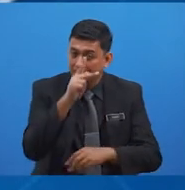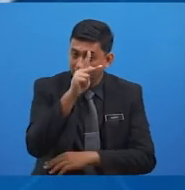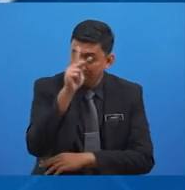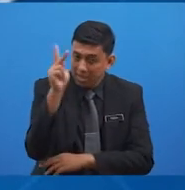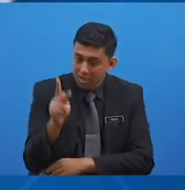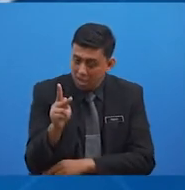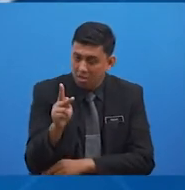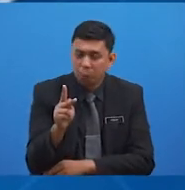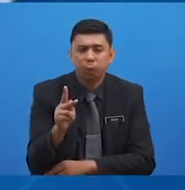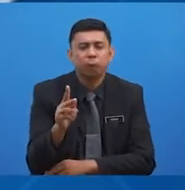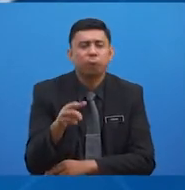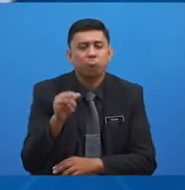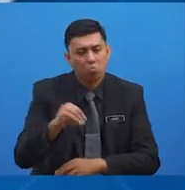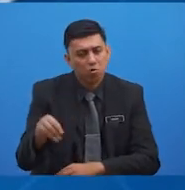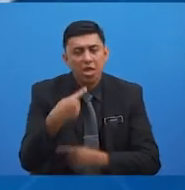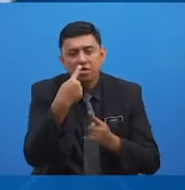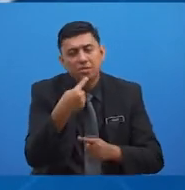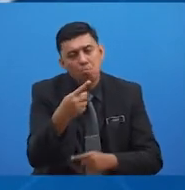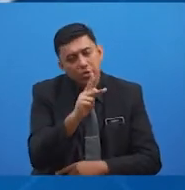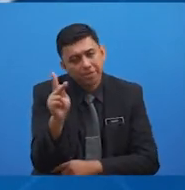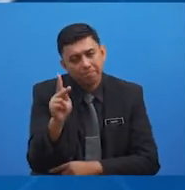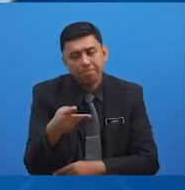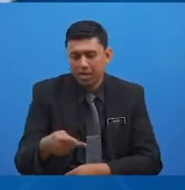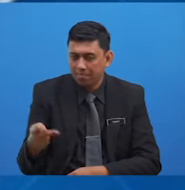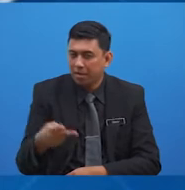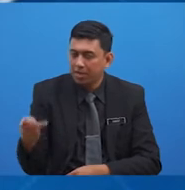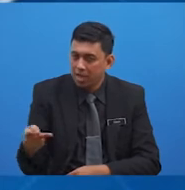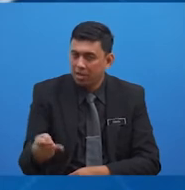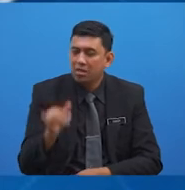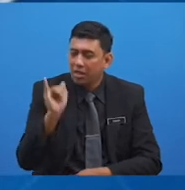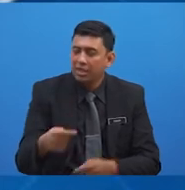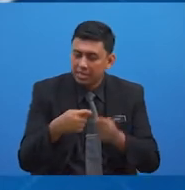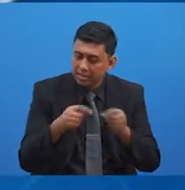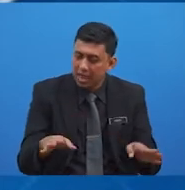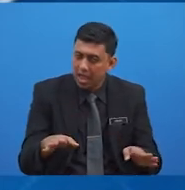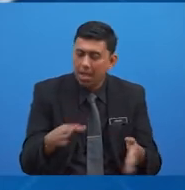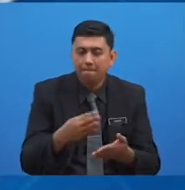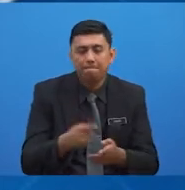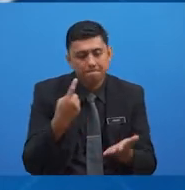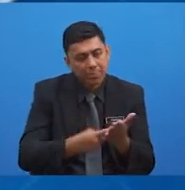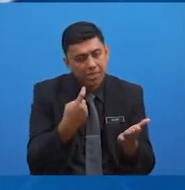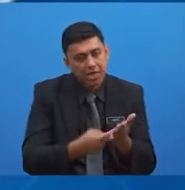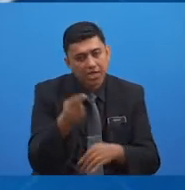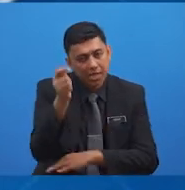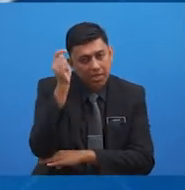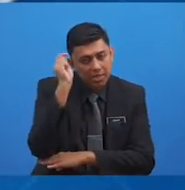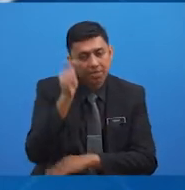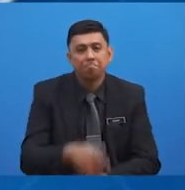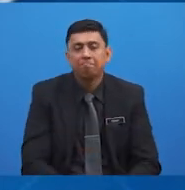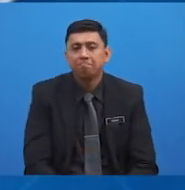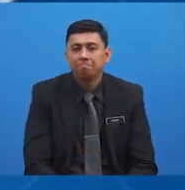Dapatkah murid-murid sebutkan perkara-perkara yang telah kita bincangkan